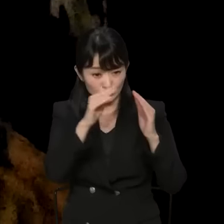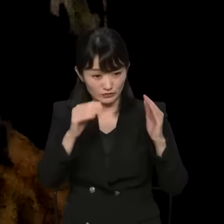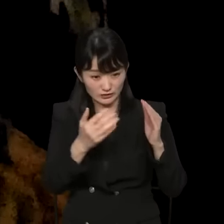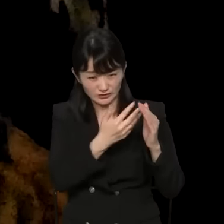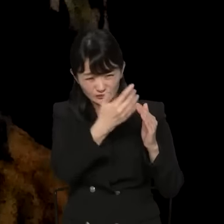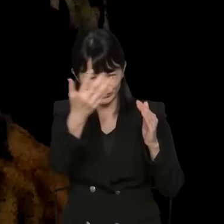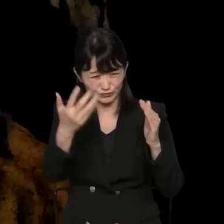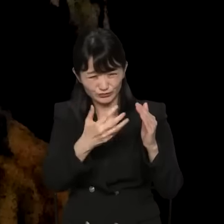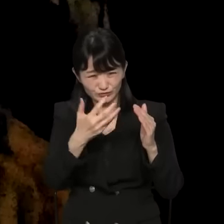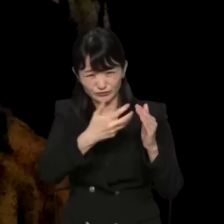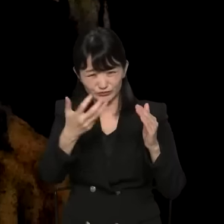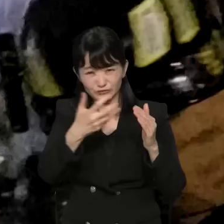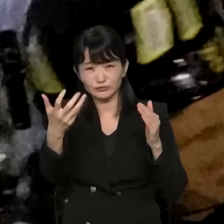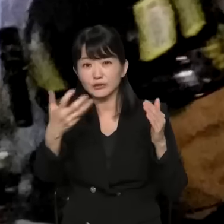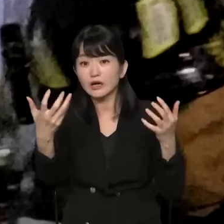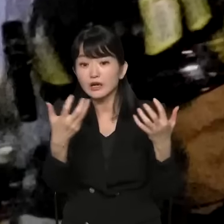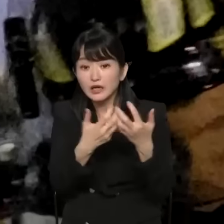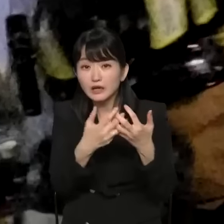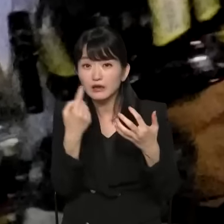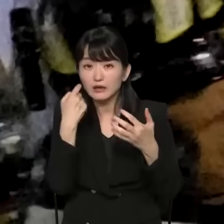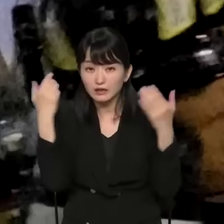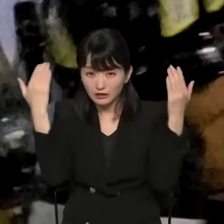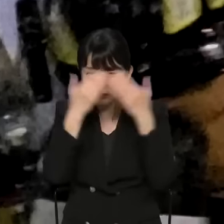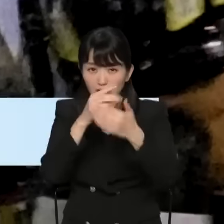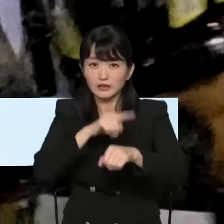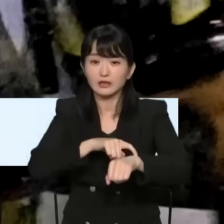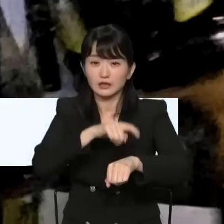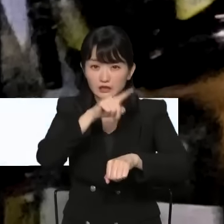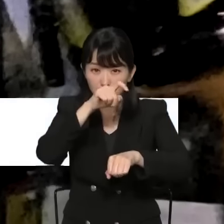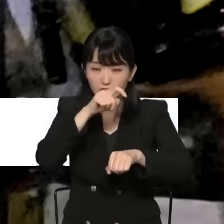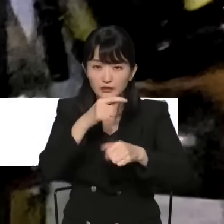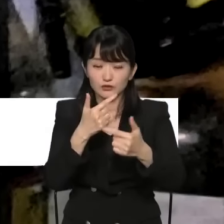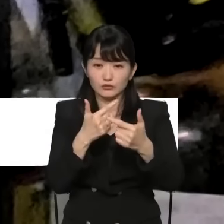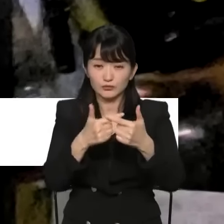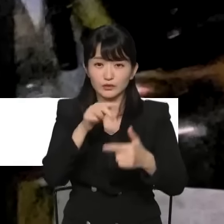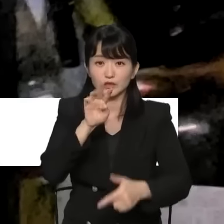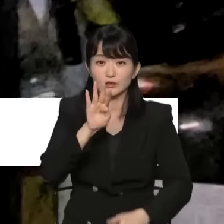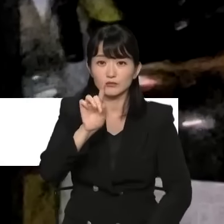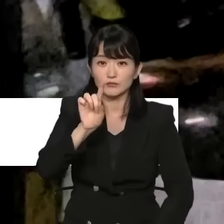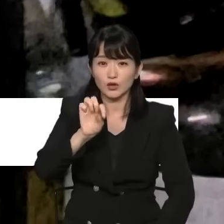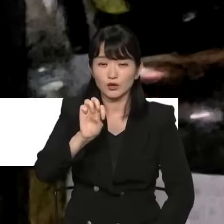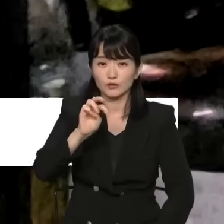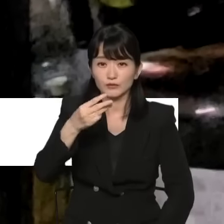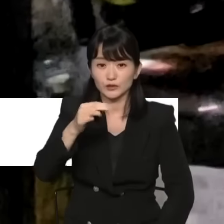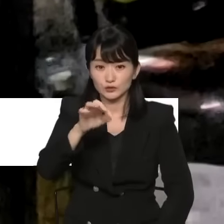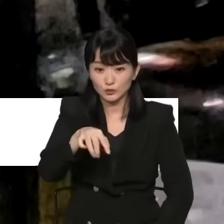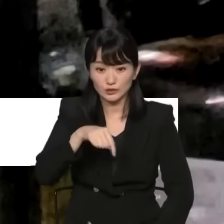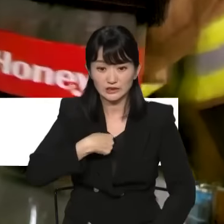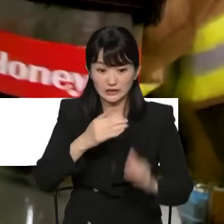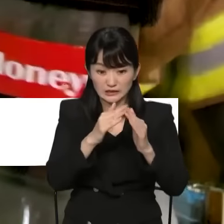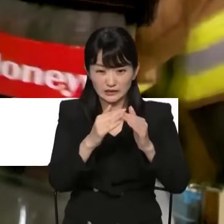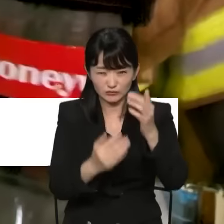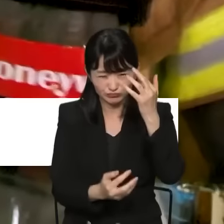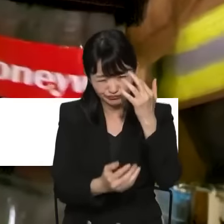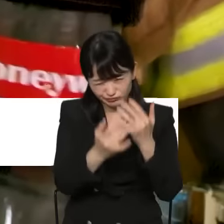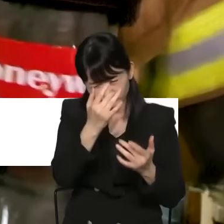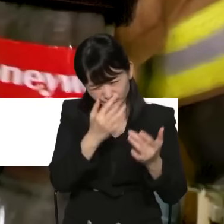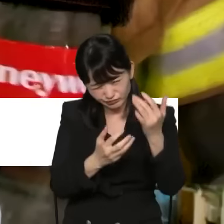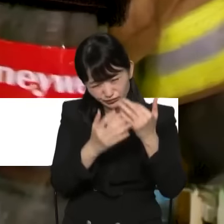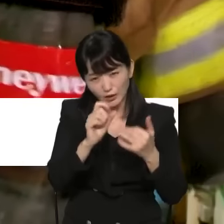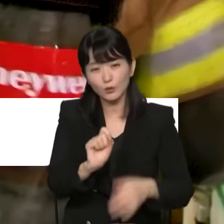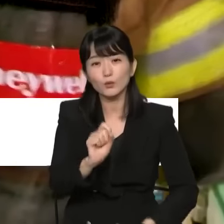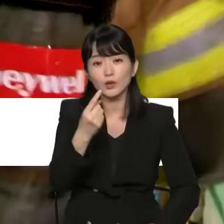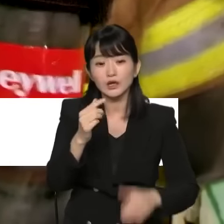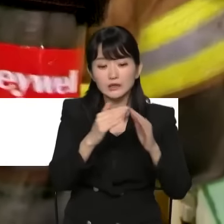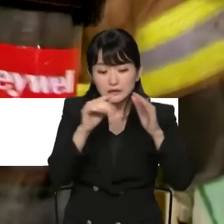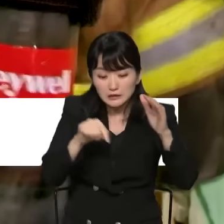연기가 가득 차 있습니다. 어젯밤 11시쯤 부산 범일동의 한 단독주택에서 불이 났습니다. 이 불로